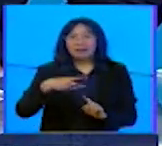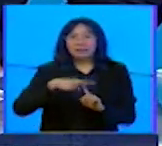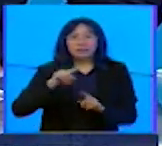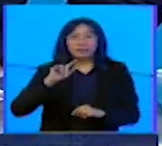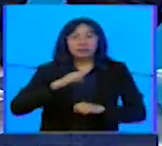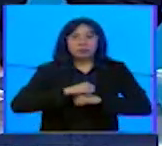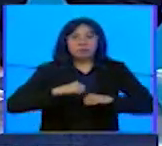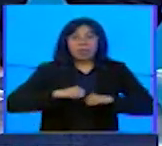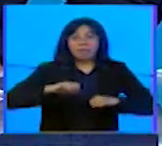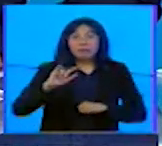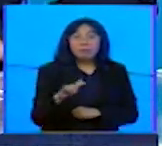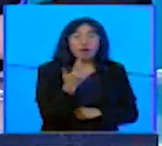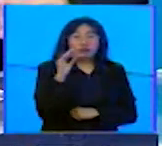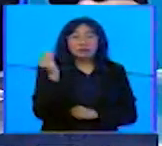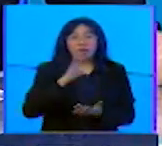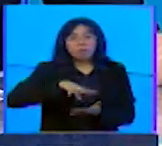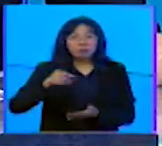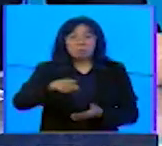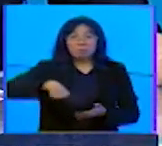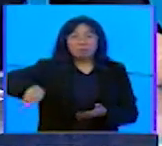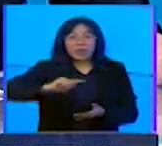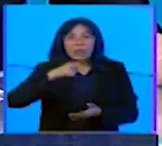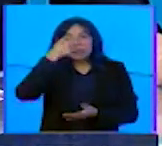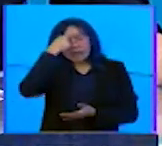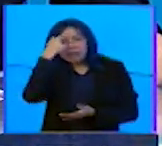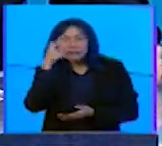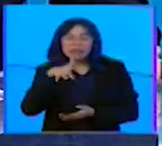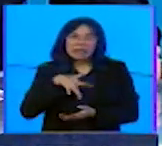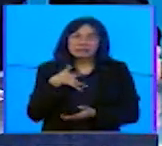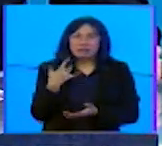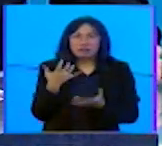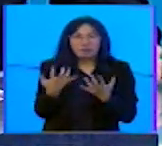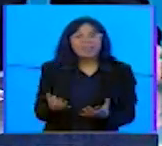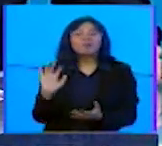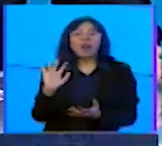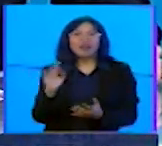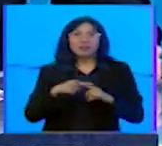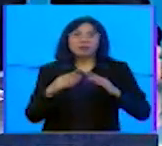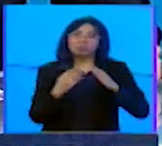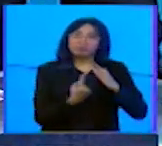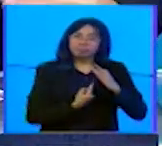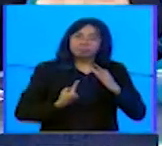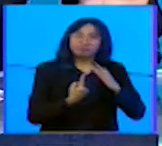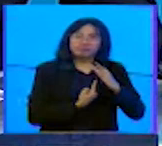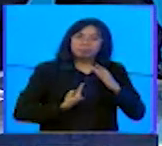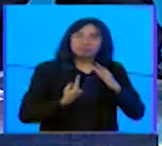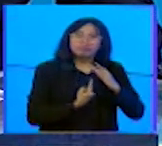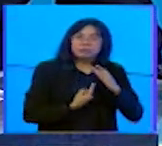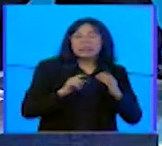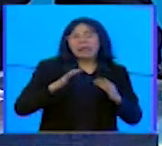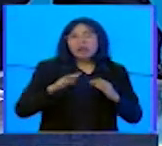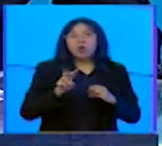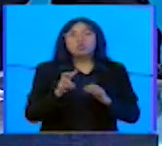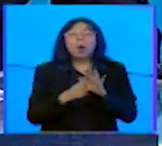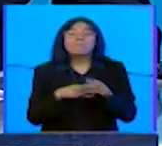Mereka yang positif COVID-19 dengan gejala ringan dirawat di Wisma Atlet sekitar 2 minggu atau sampai 2 kali swab